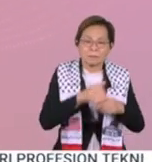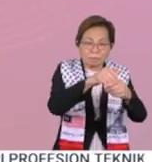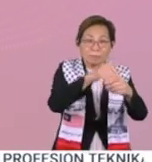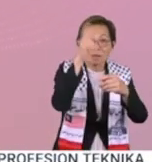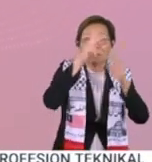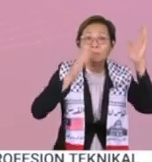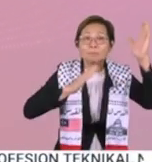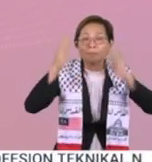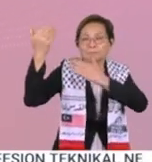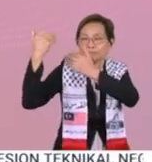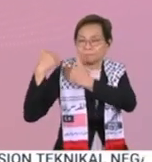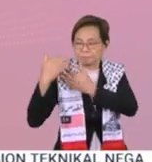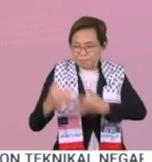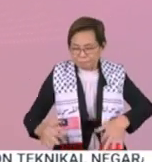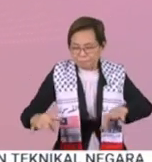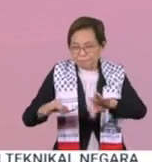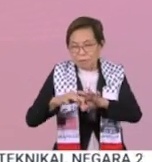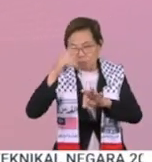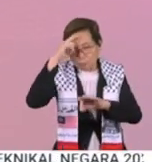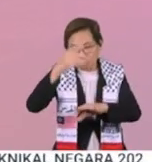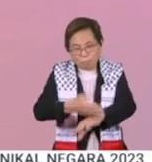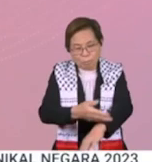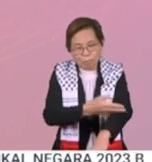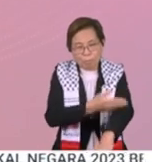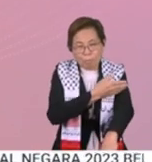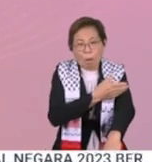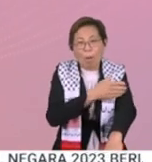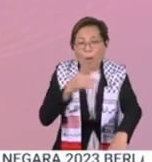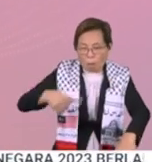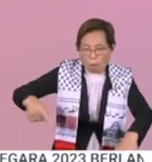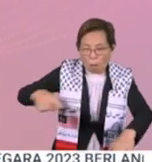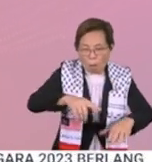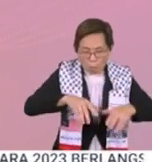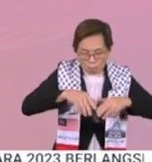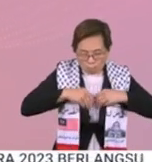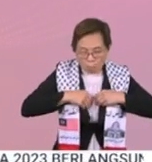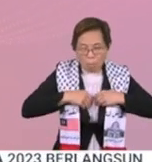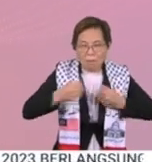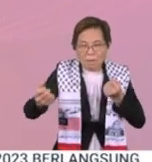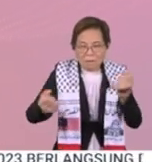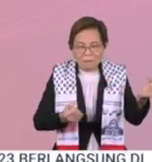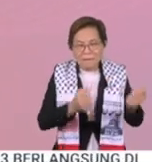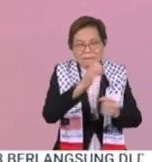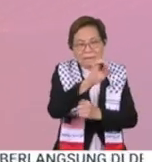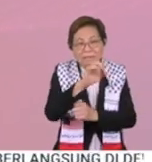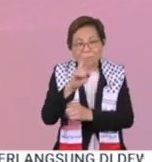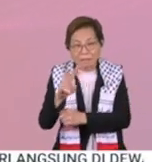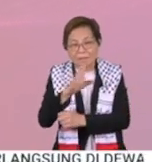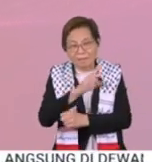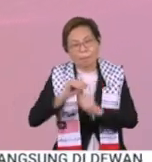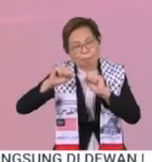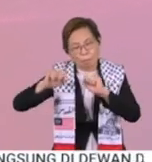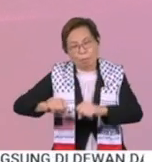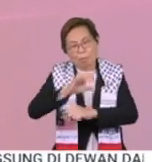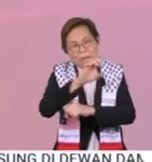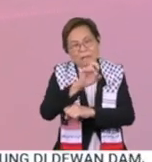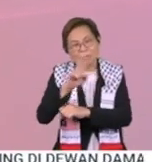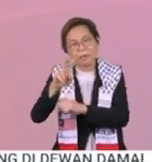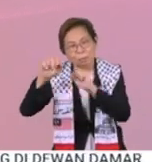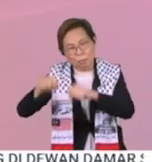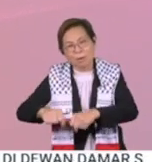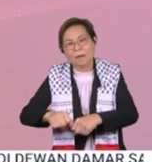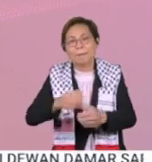Insentif kerajaan Malaysia memainkan peranan penting bagi meningkatkan penerimaan orang ramai terhadap penggunaan kenderaan elektrik EV serta membolehkan EV